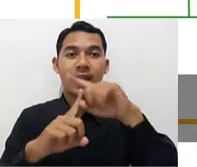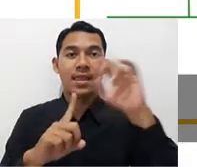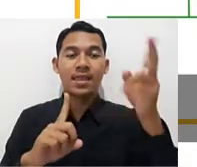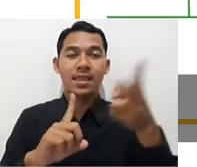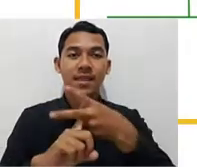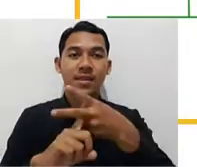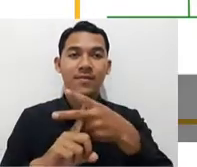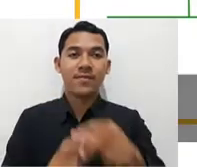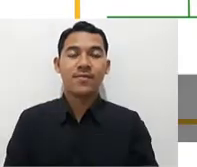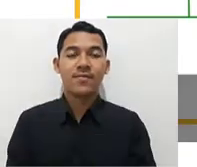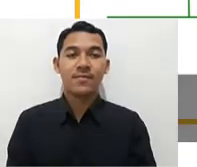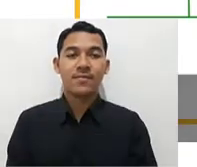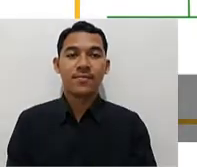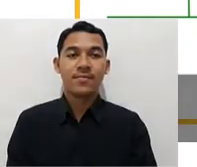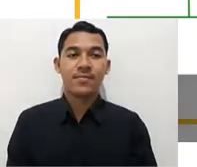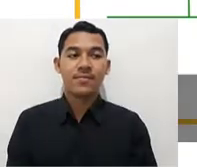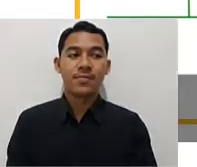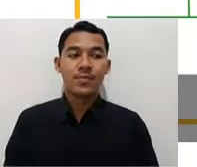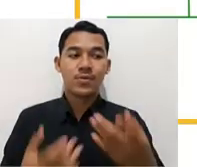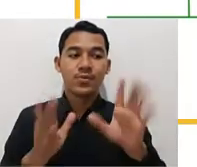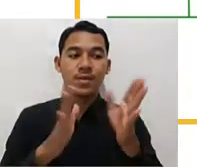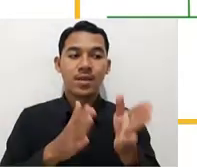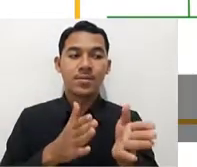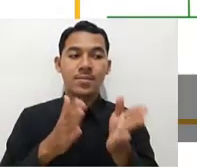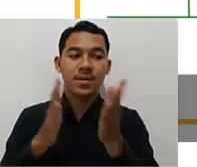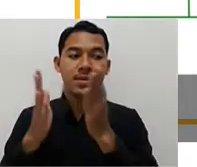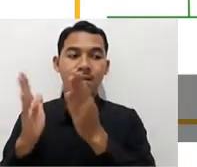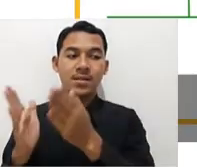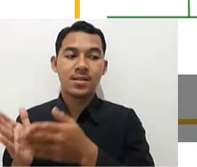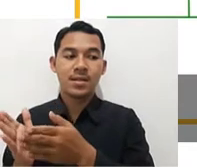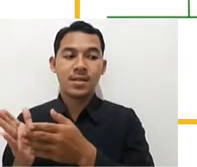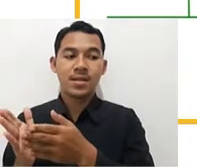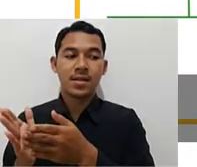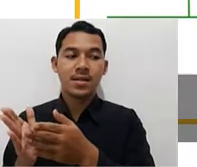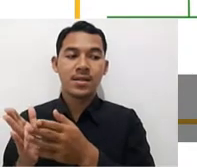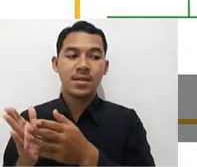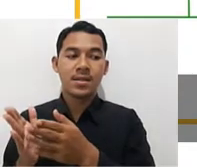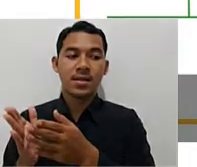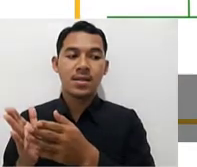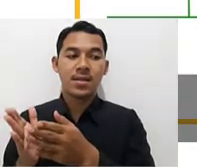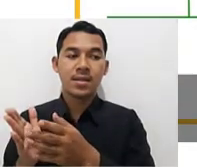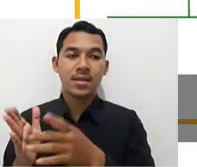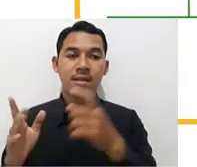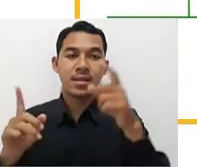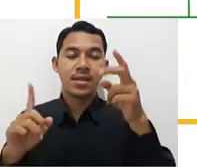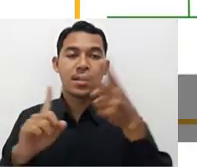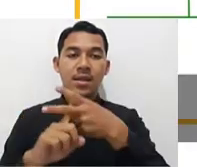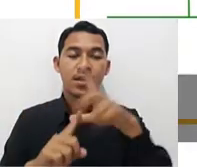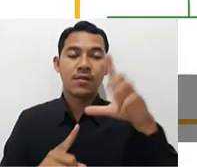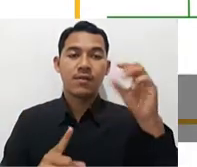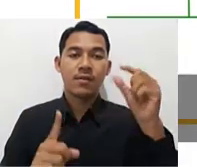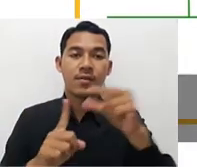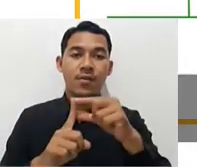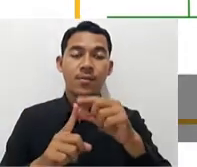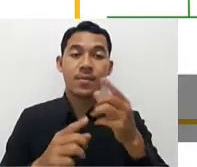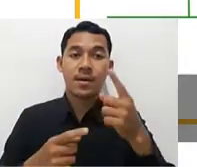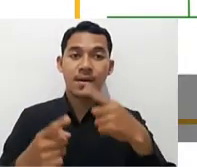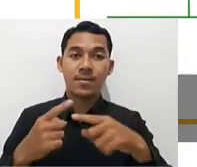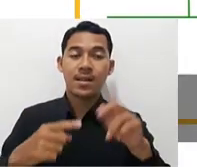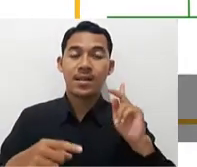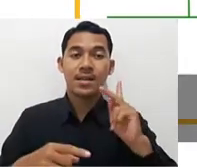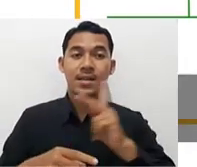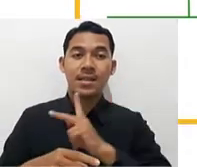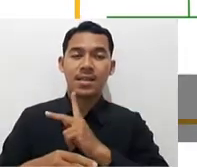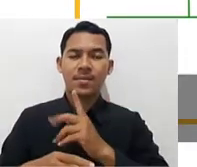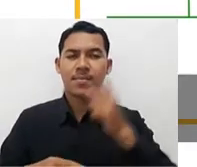Nah, begitu pindah pindah begitu pindah apa kita kasih clock pulsa lagi, dia pasti bakal